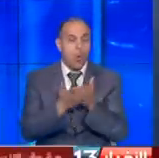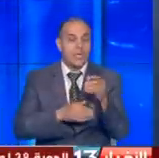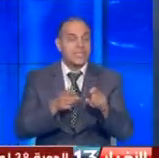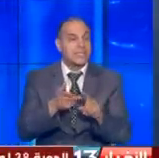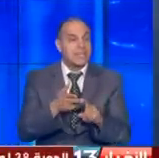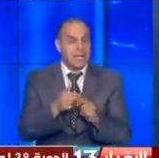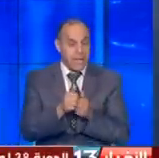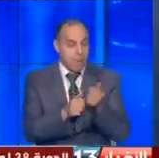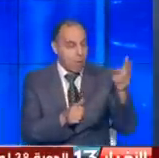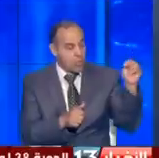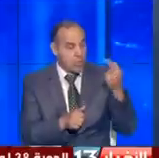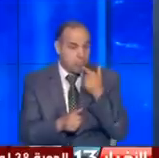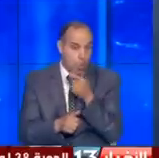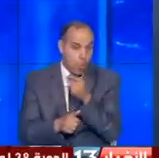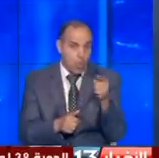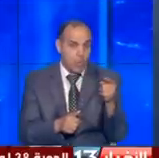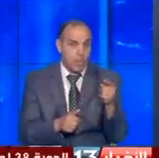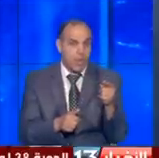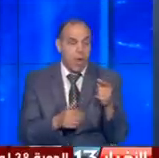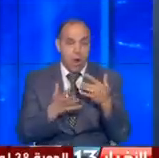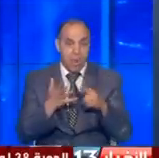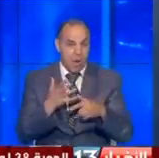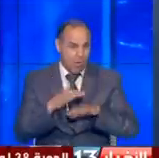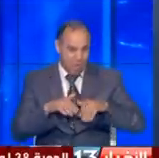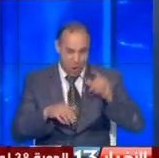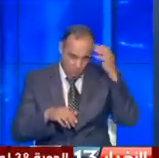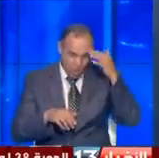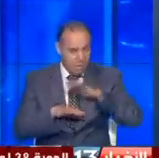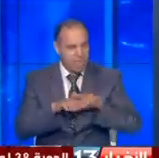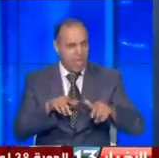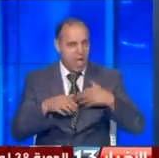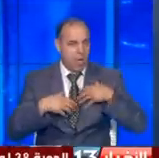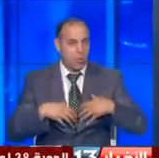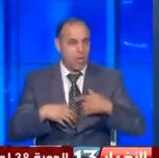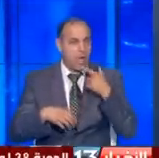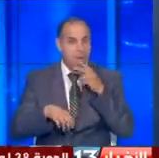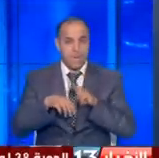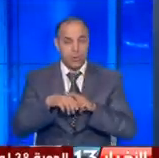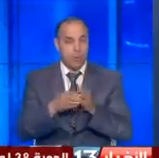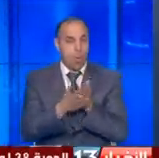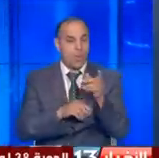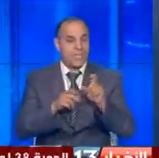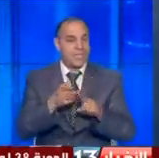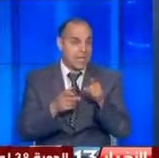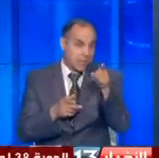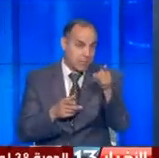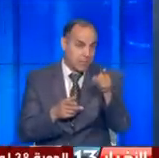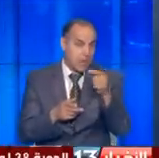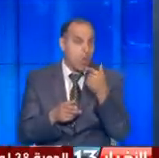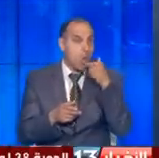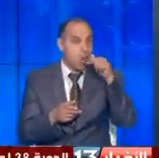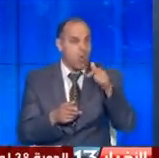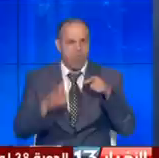الإنسان التابع للأمم المتحدة قبل انتهاء ولايته في أوت المقبل، قال المفوض السامي لحقوق الإنسان إن